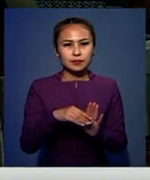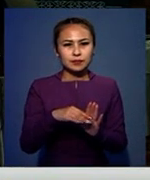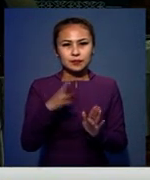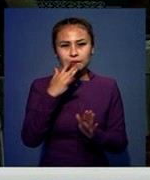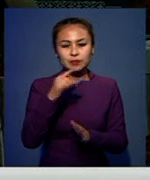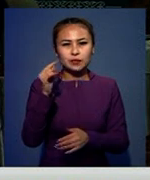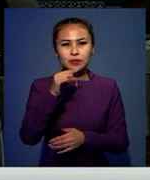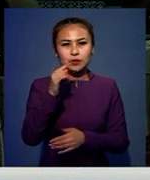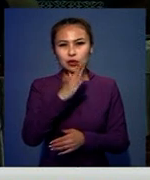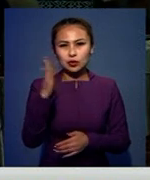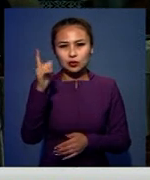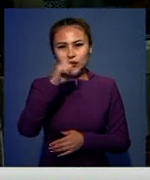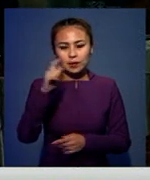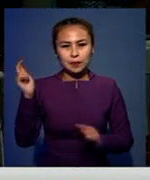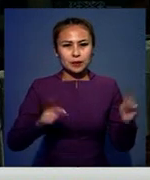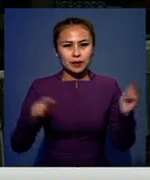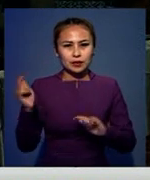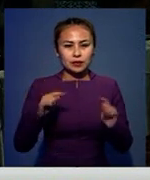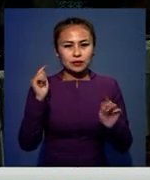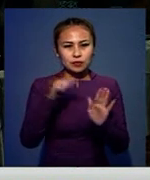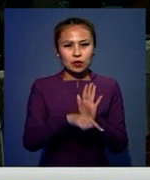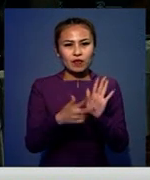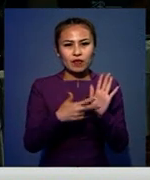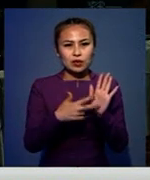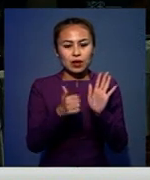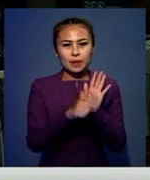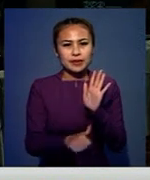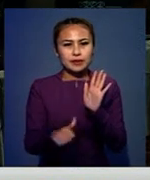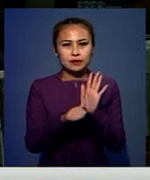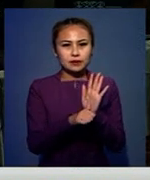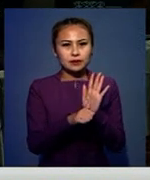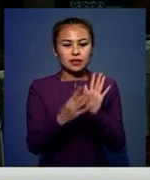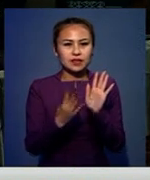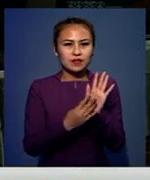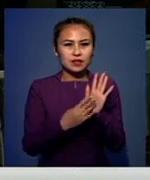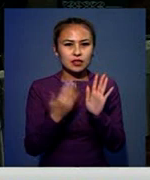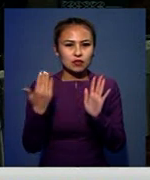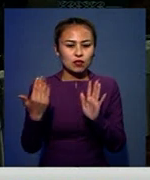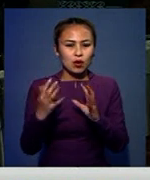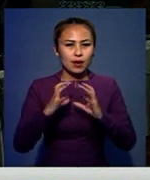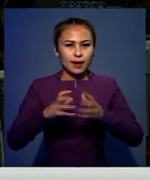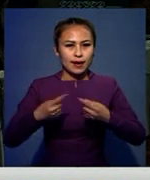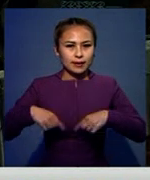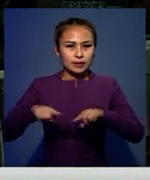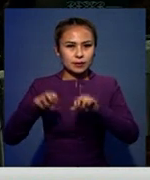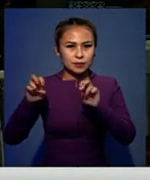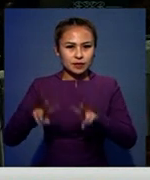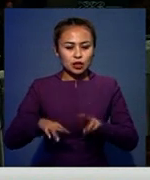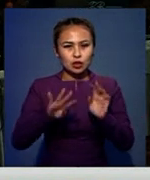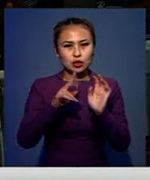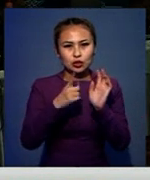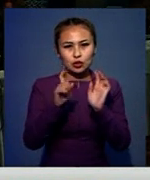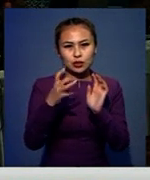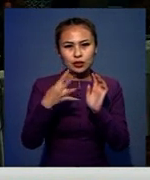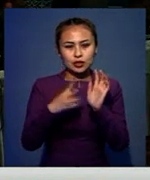шетелден 1000-нан астам бақылаушы келген, оның ішінде 866 байқаушы, 9 халықаралық ұйымнан 147